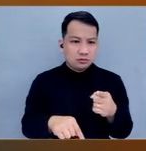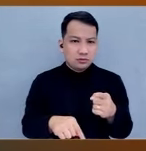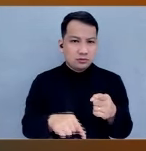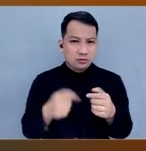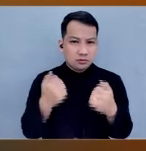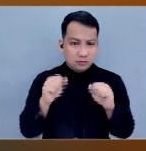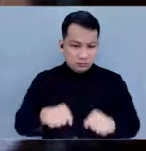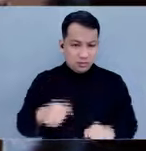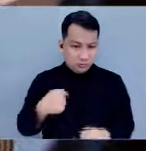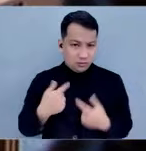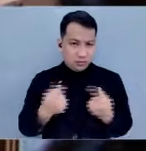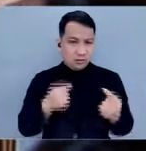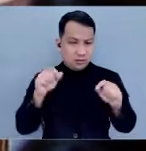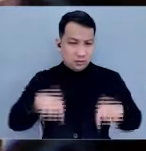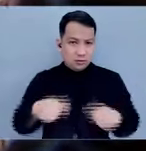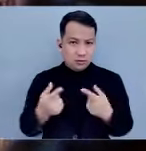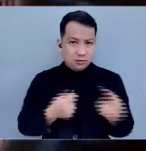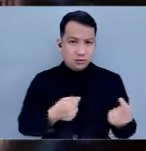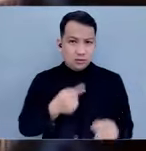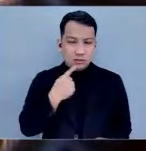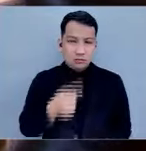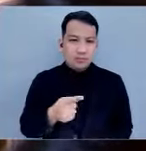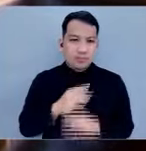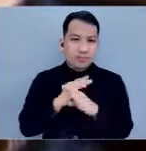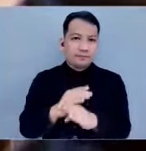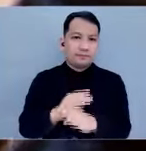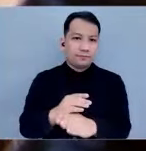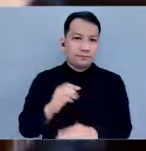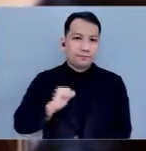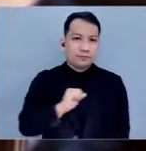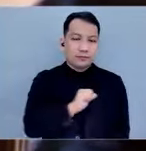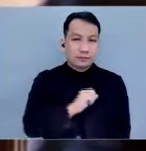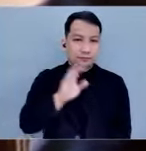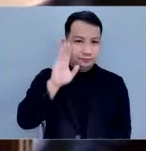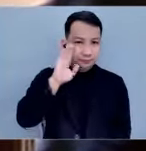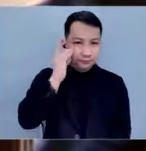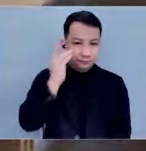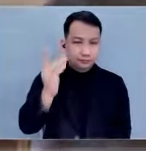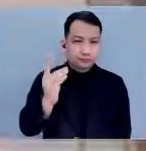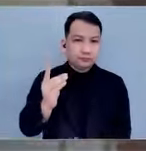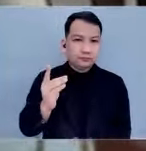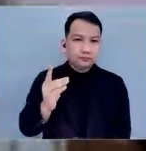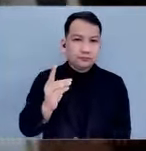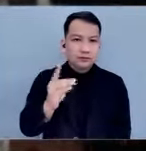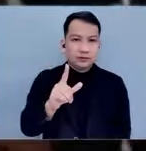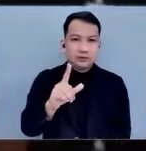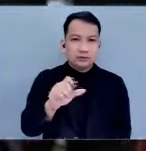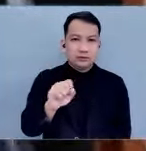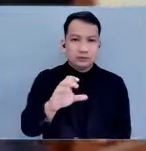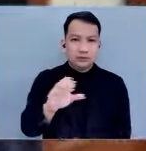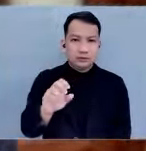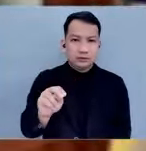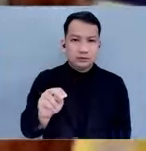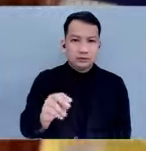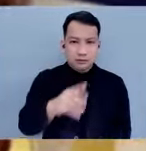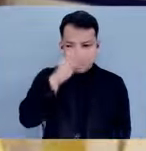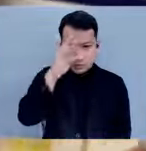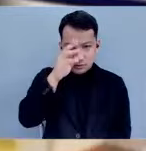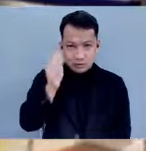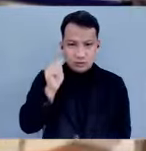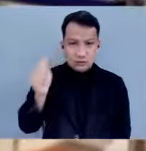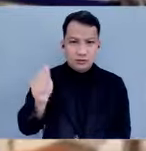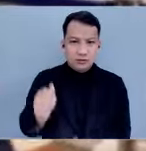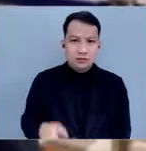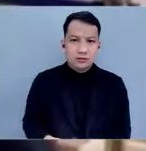niyang gawin. Agad namang pinabulaanan ni Senator Bato ang mga aligasyon ni Las Cañas. Mag-alig siya na mag-alig.